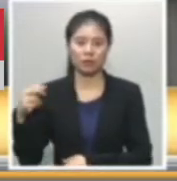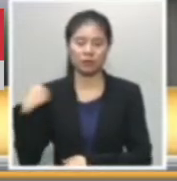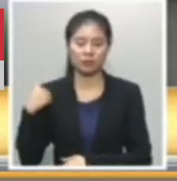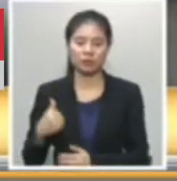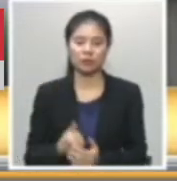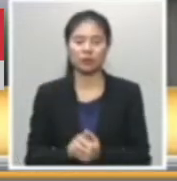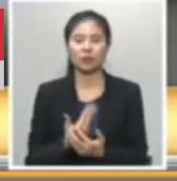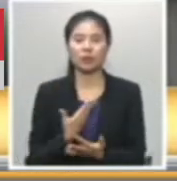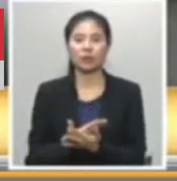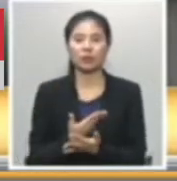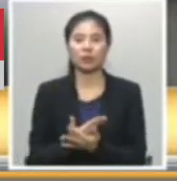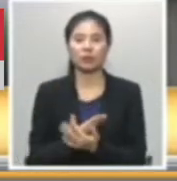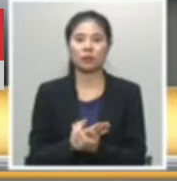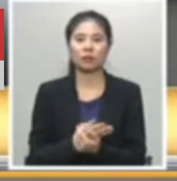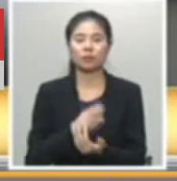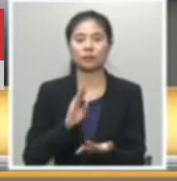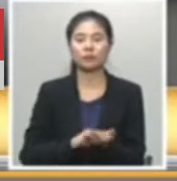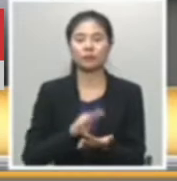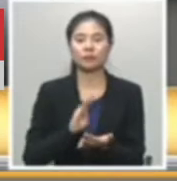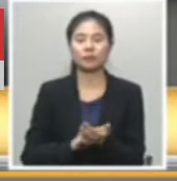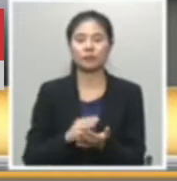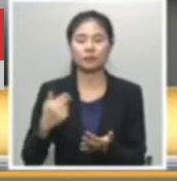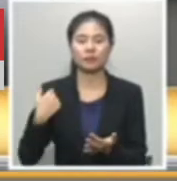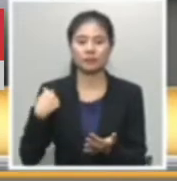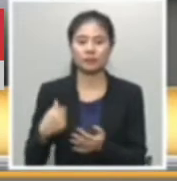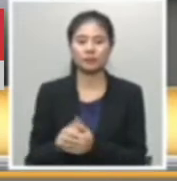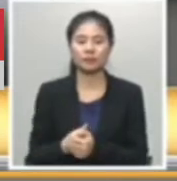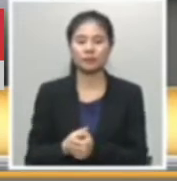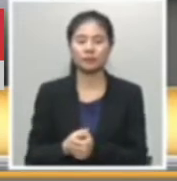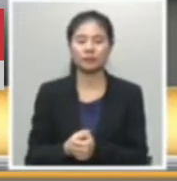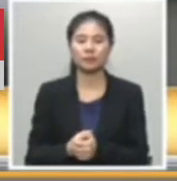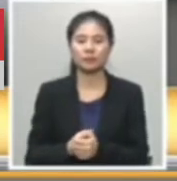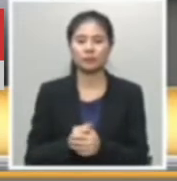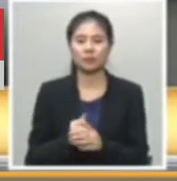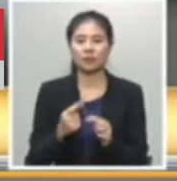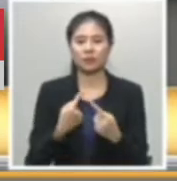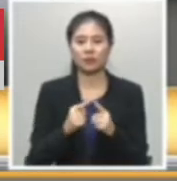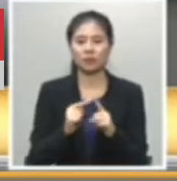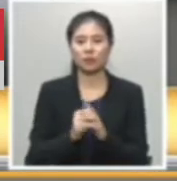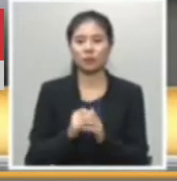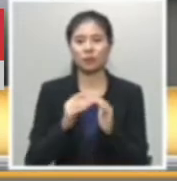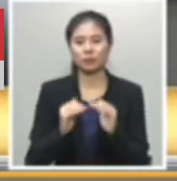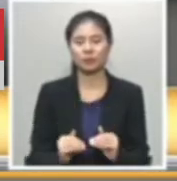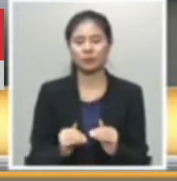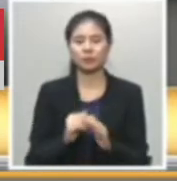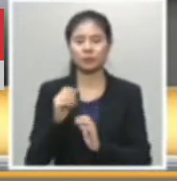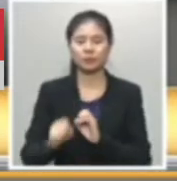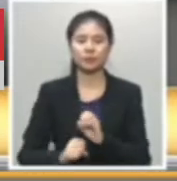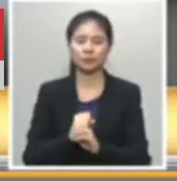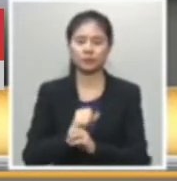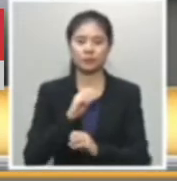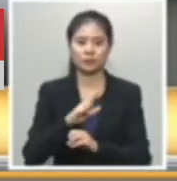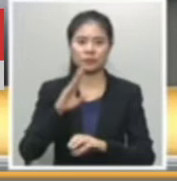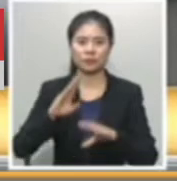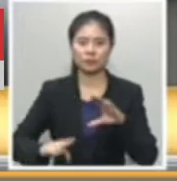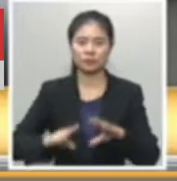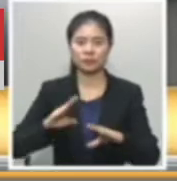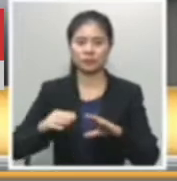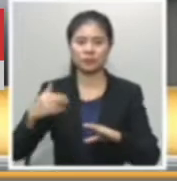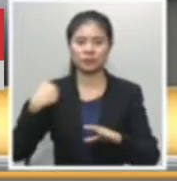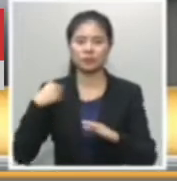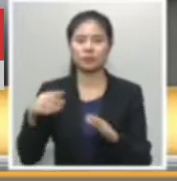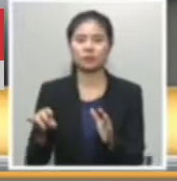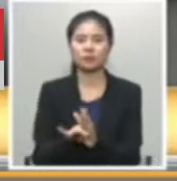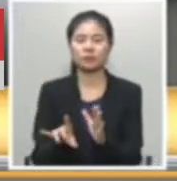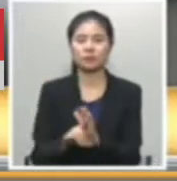เก็บรายได้การจัดเก็บภาษีนั้นกับเก็บได้ต่ำกว่าประมาณการมาตลอด5ปีครับและตัวสุดท้าย